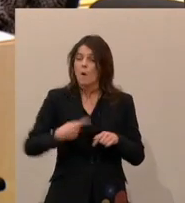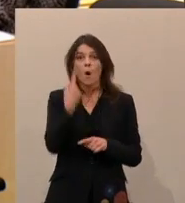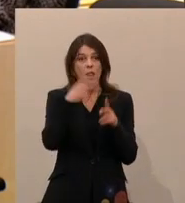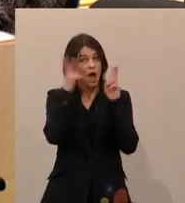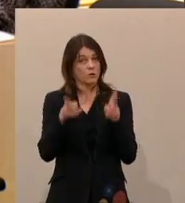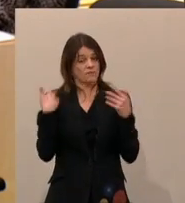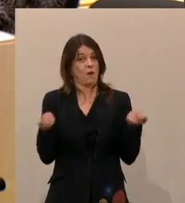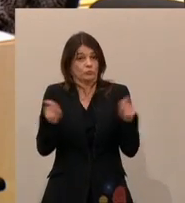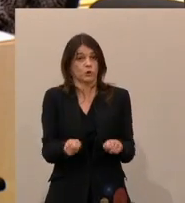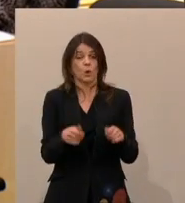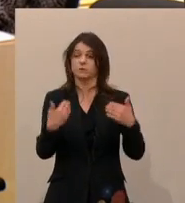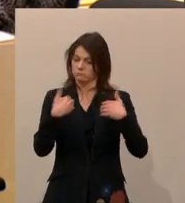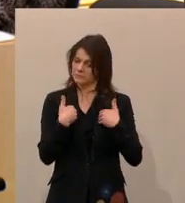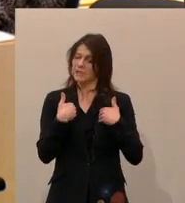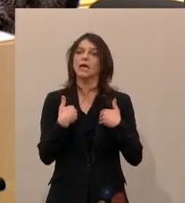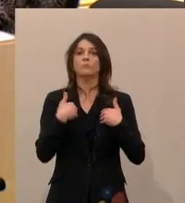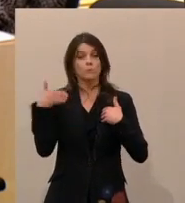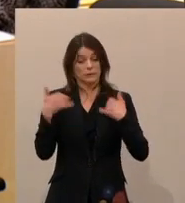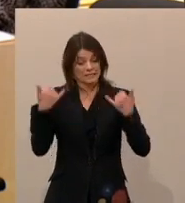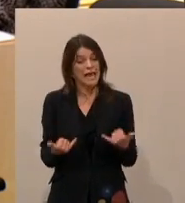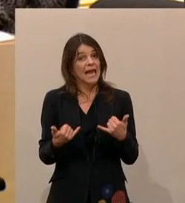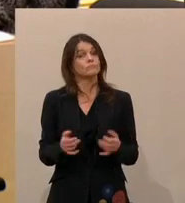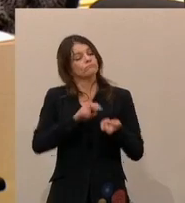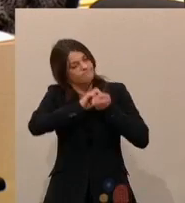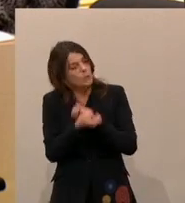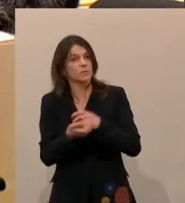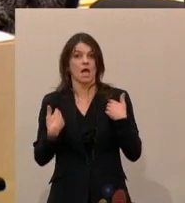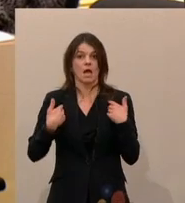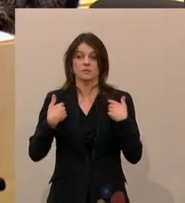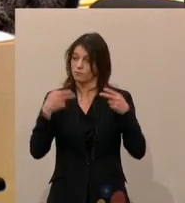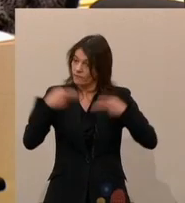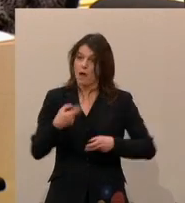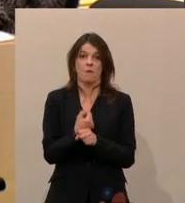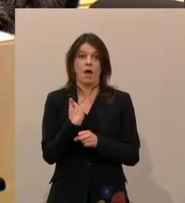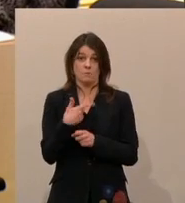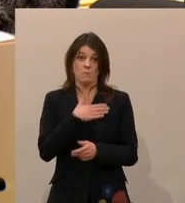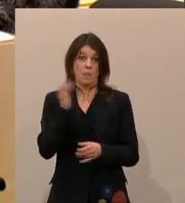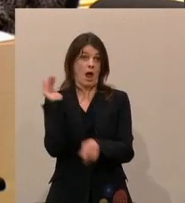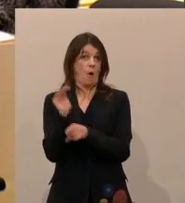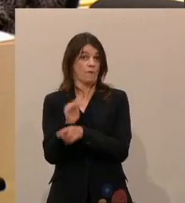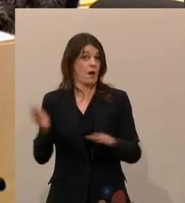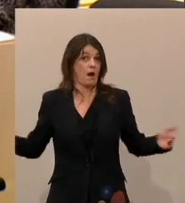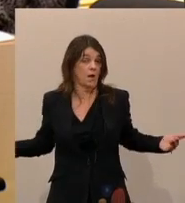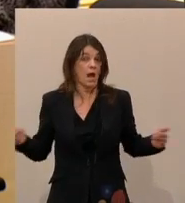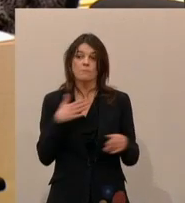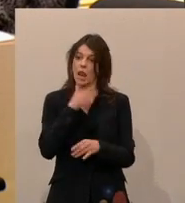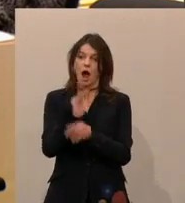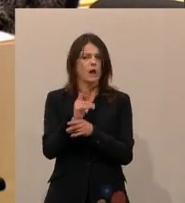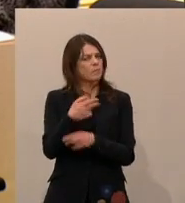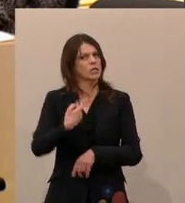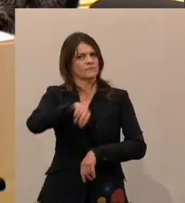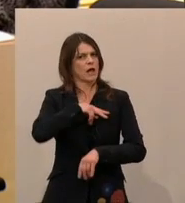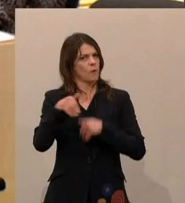Haus beschlossen worden und ich bin dazu da, es zu vollziehen. Das ist meine Aufgabe. Das ist meine Aufgabe auch als